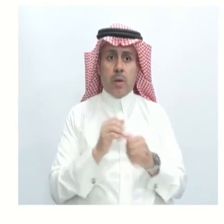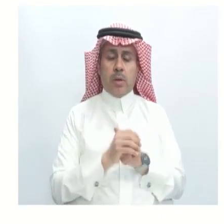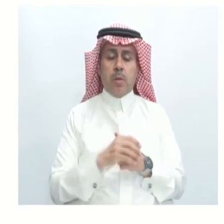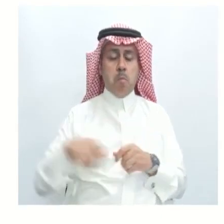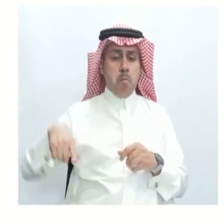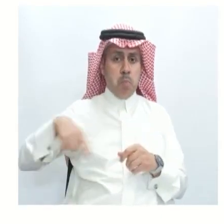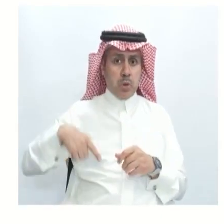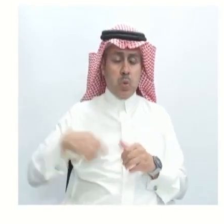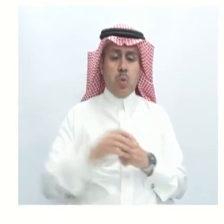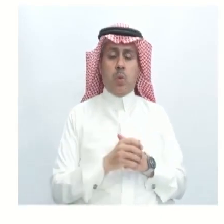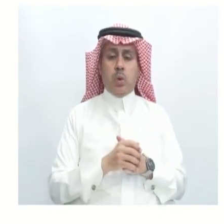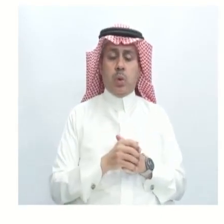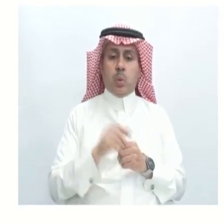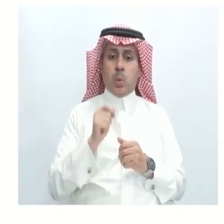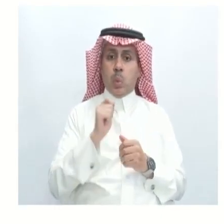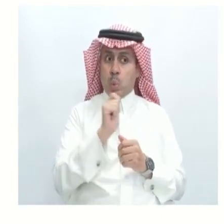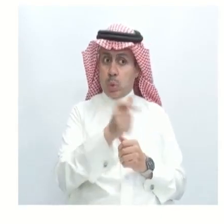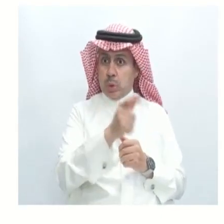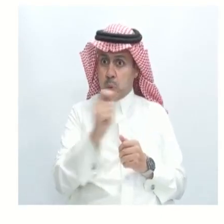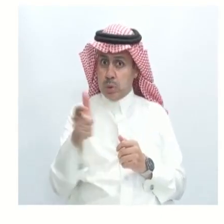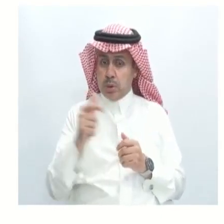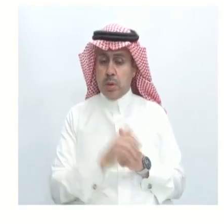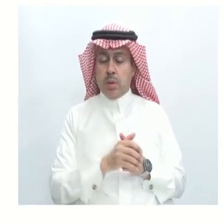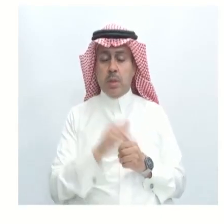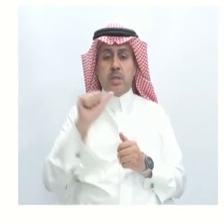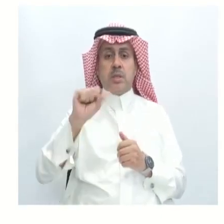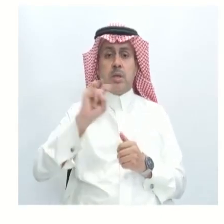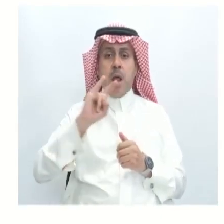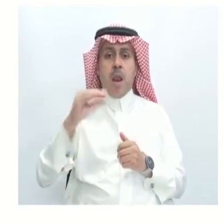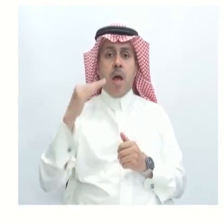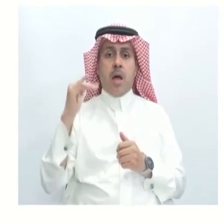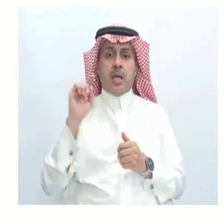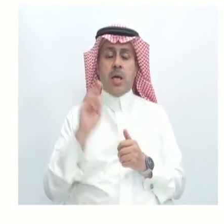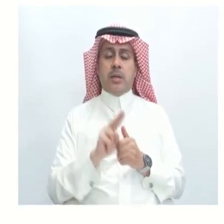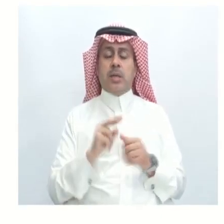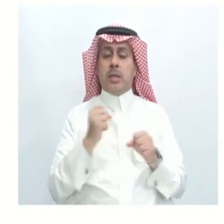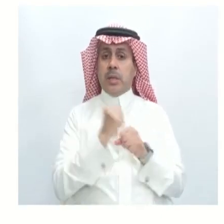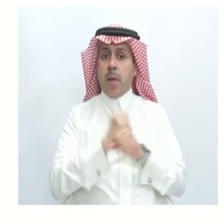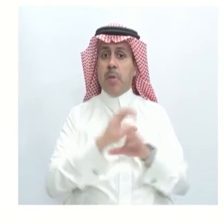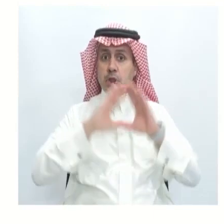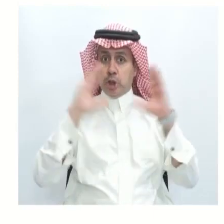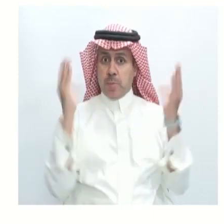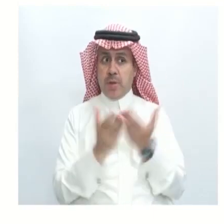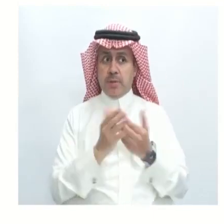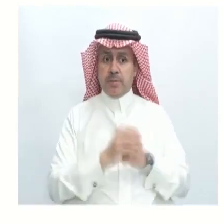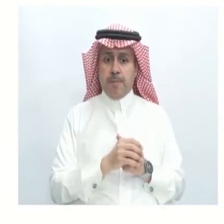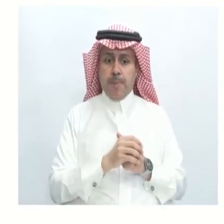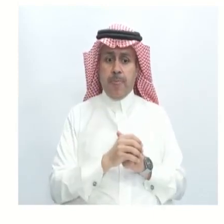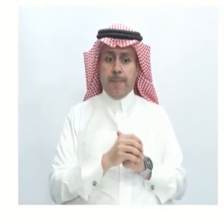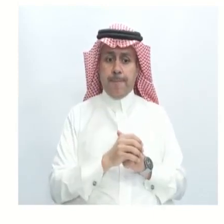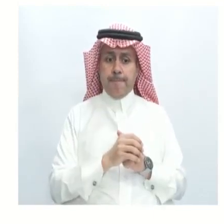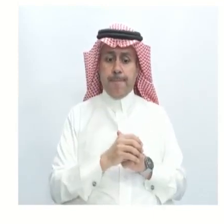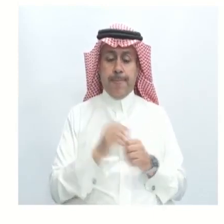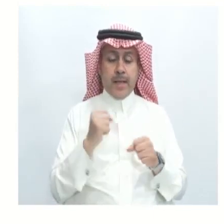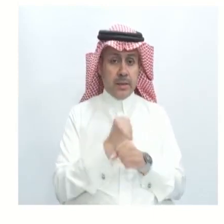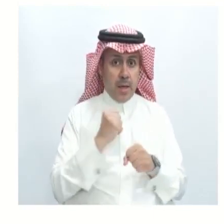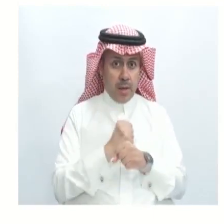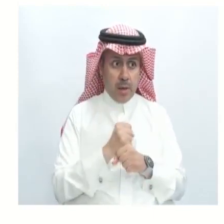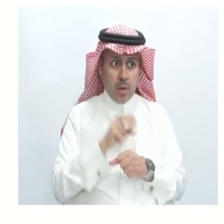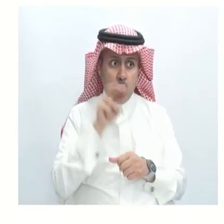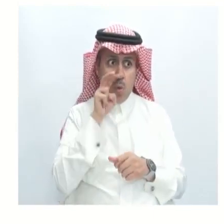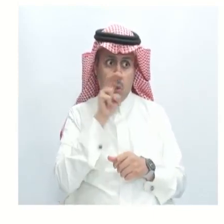وتوزيع الصلاحيات بين مؤسسات الدوله المختلفه لتعمل جميع على على ماذا على تحقيق